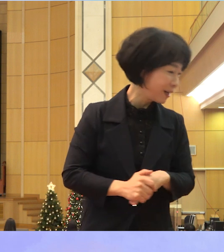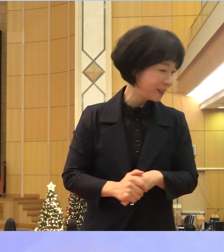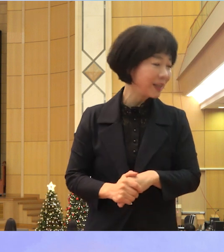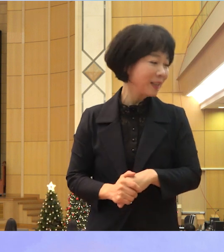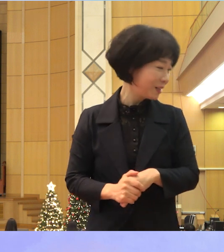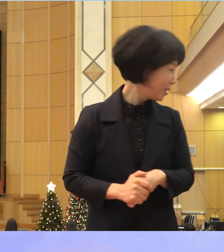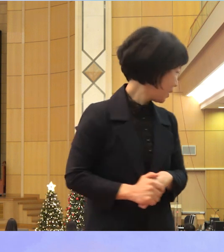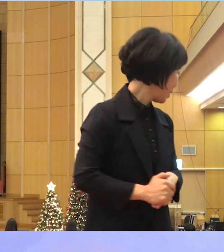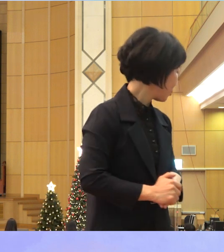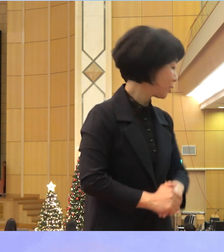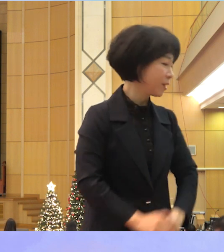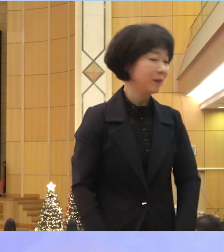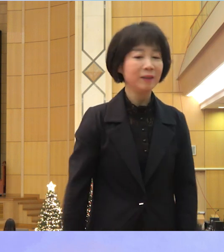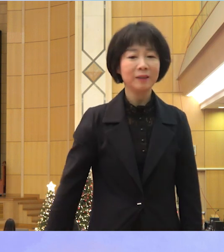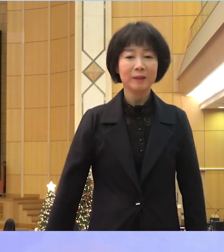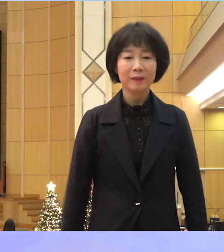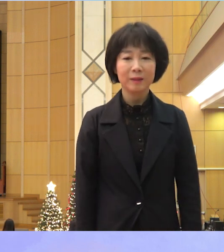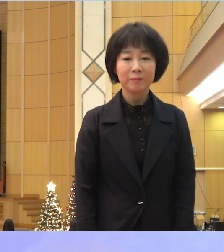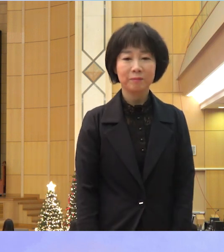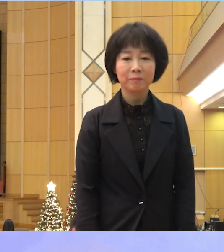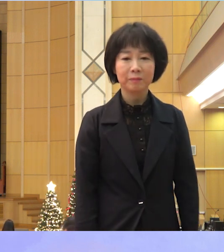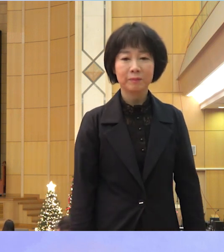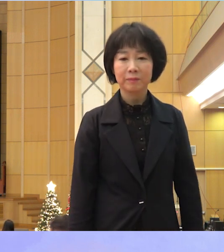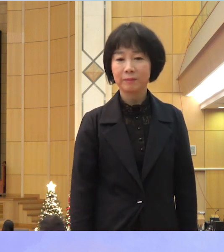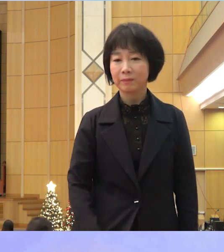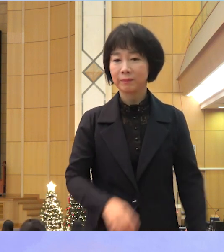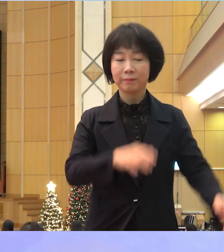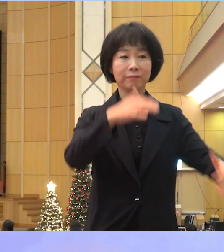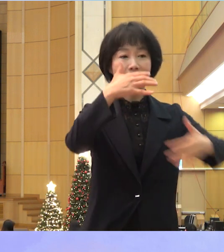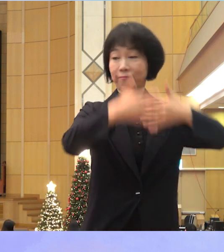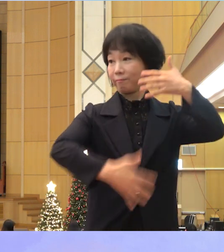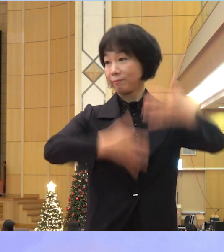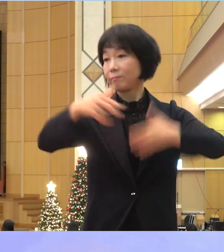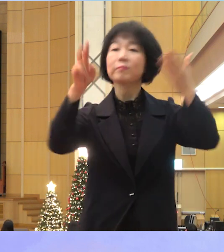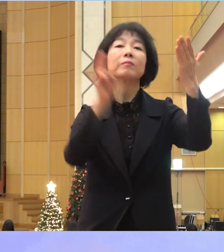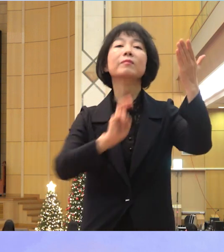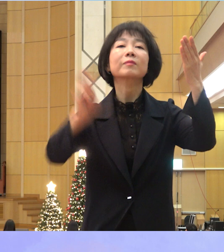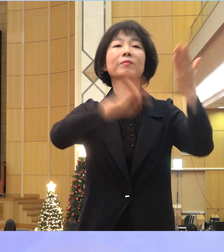할렐루야 찬양하시면서 주일 3부 예배를 주님께 드리겠습니다.